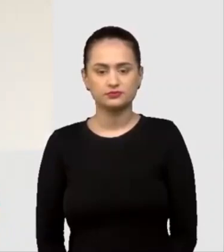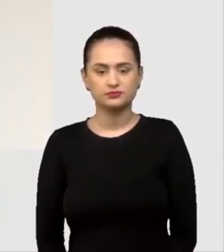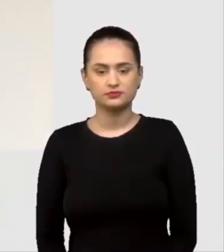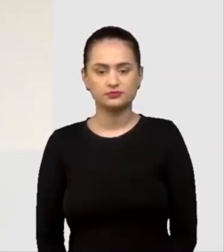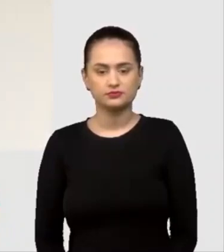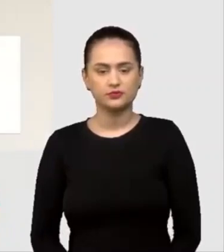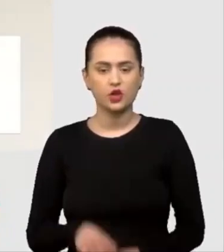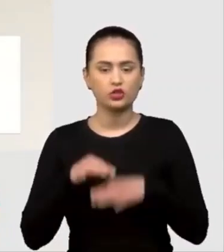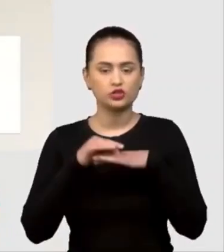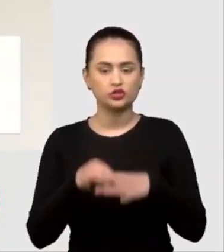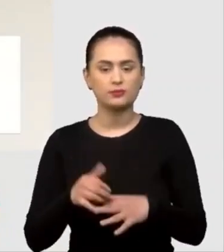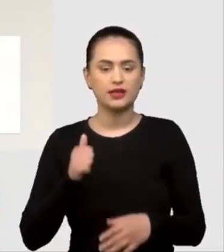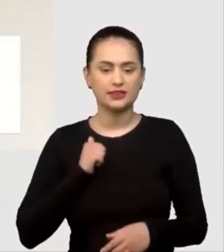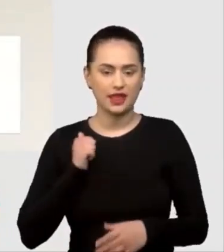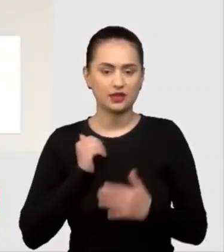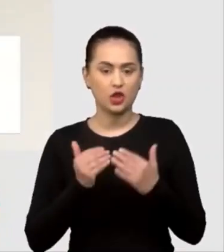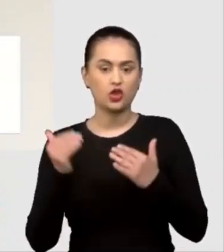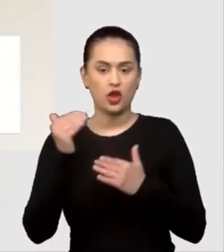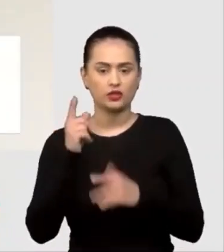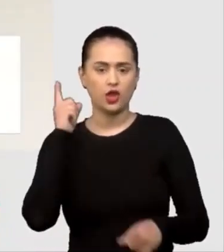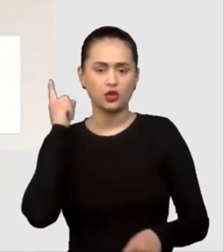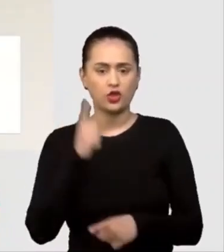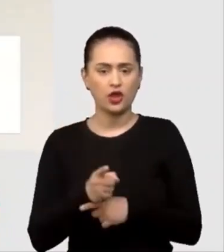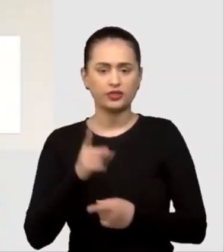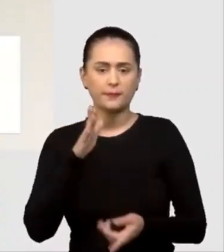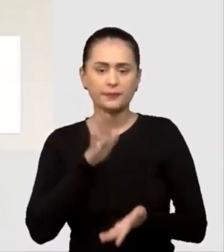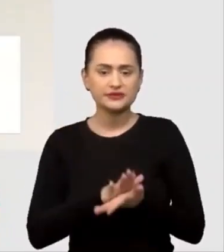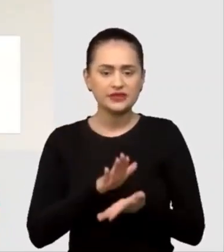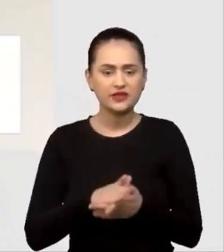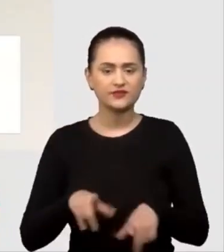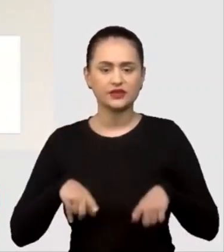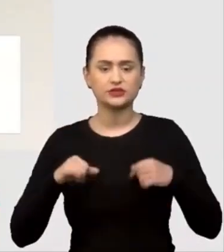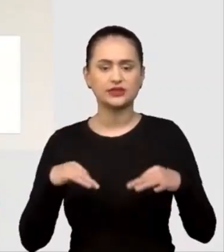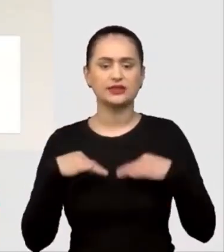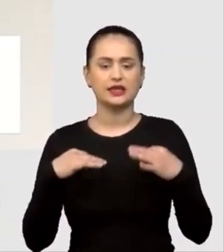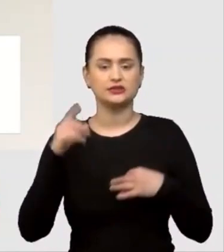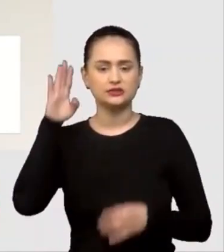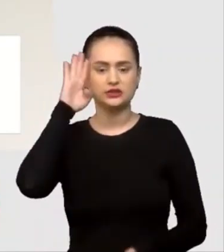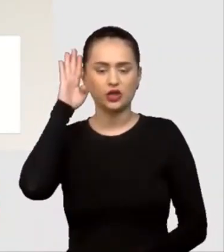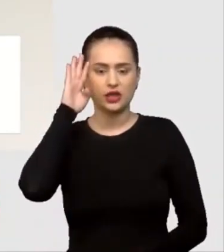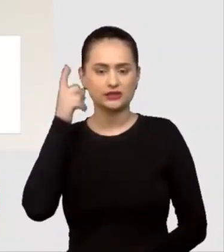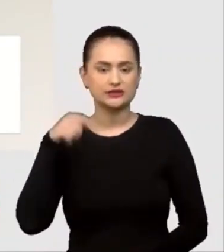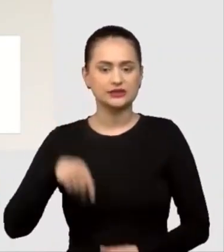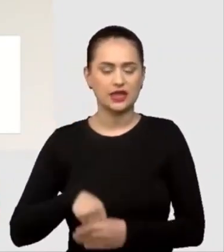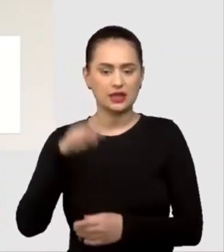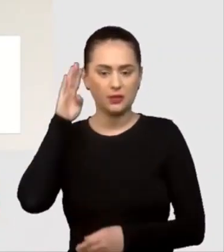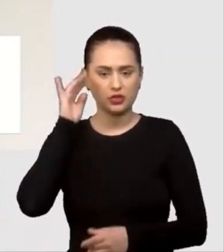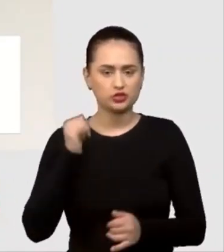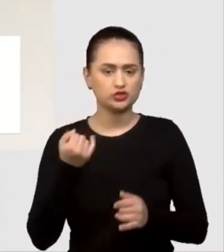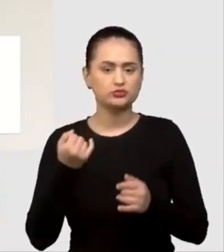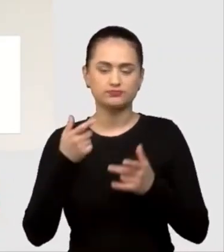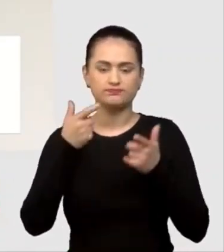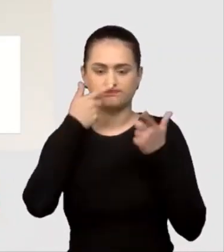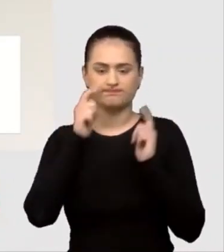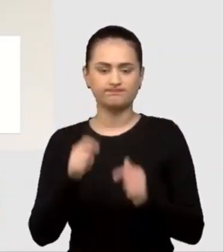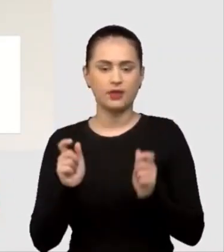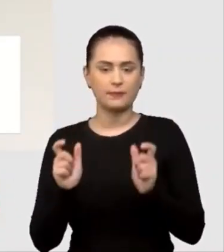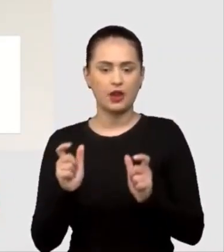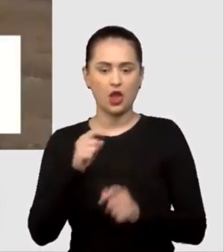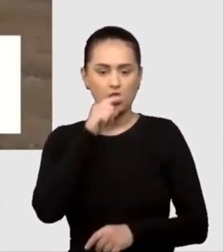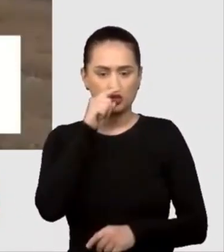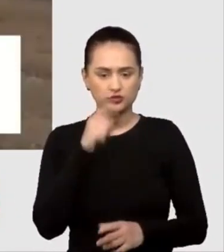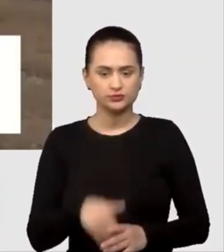Ще військове керівництво дало наказ про збереження життя та здоров'я військовослужбовців гарнізону та припинення оборони